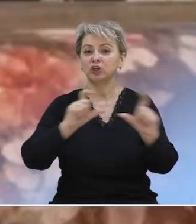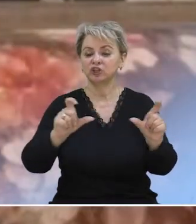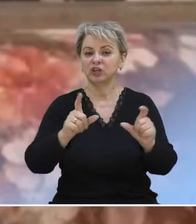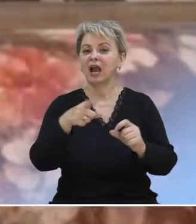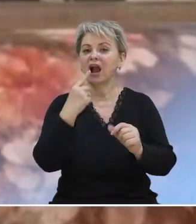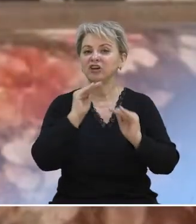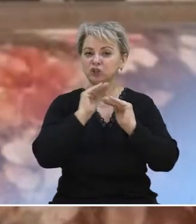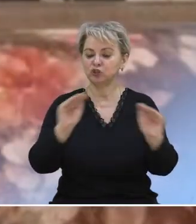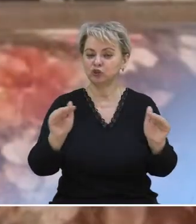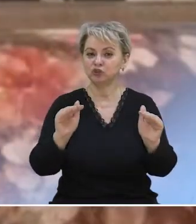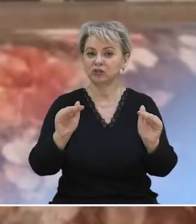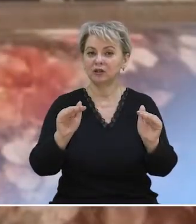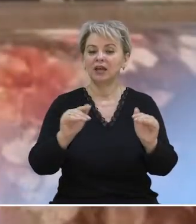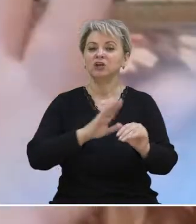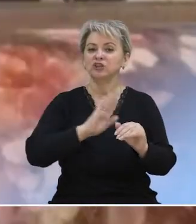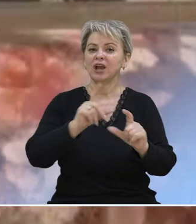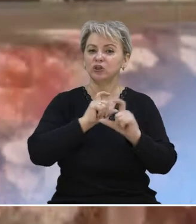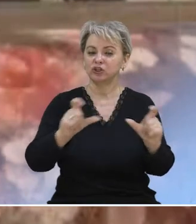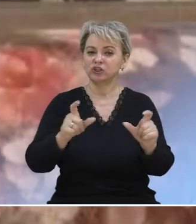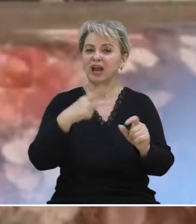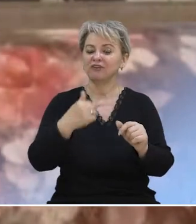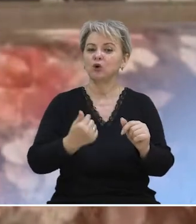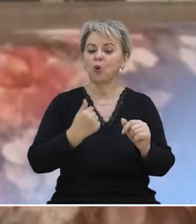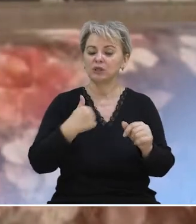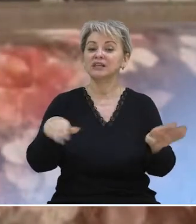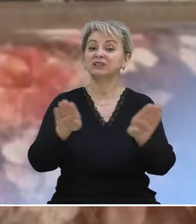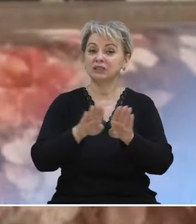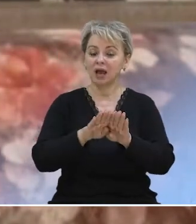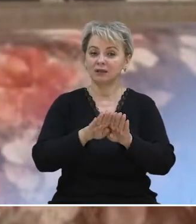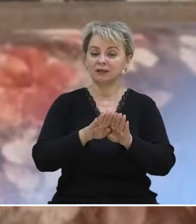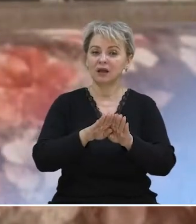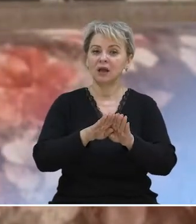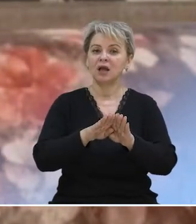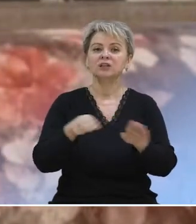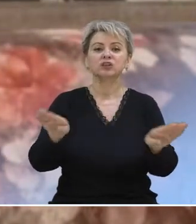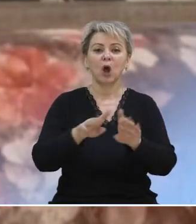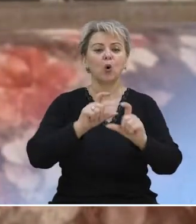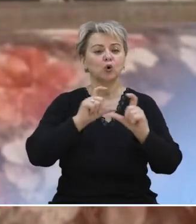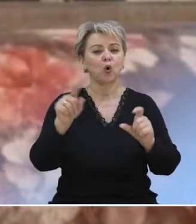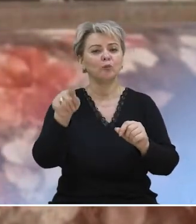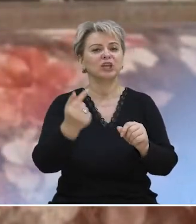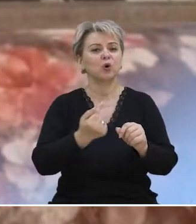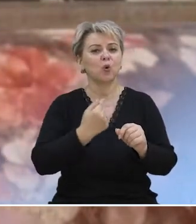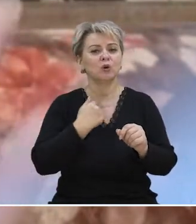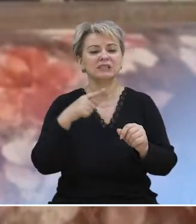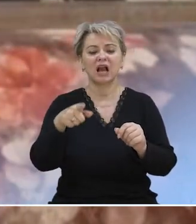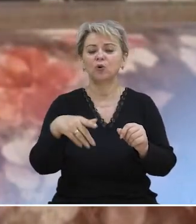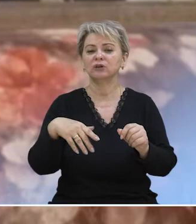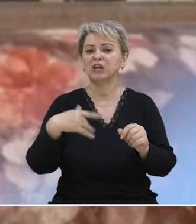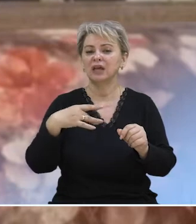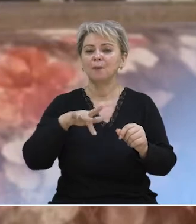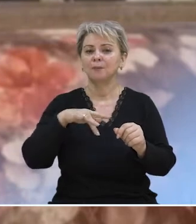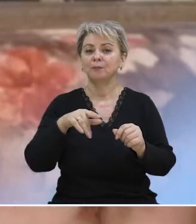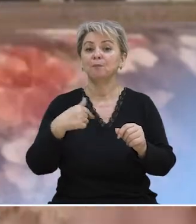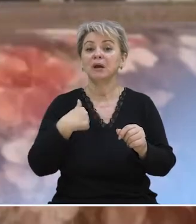кричи, говори тише. Какой громкий у тебя голос. Так. Какой громкий у тебя голос, какой он